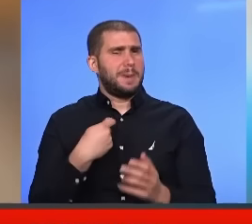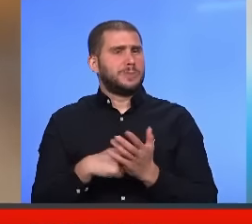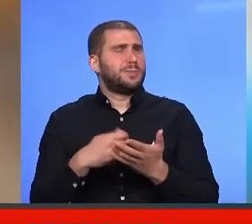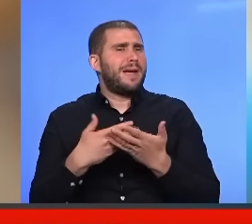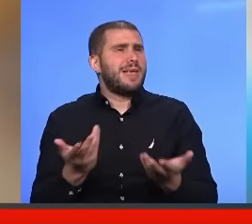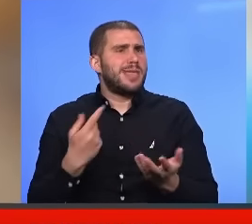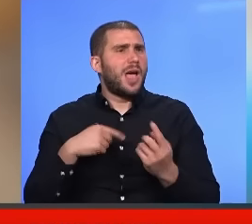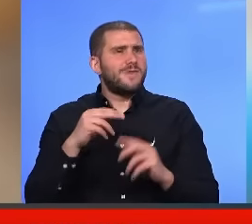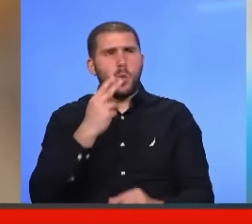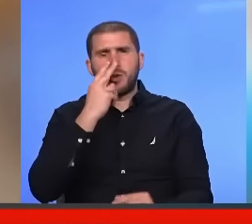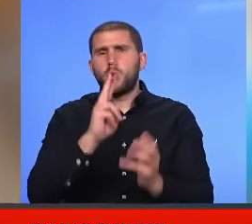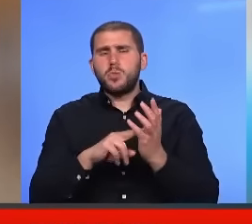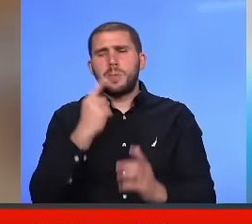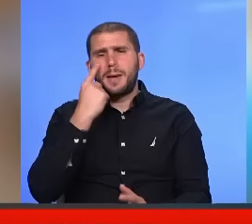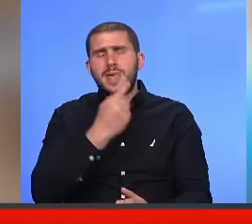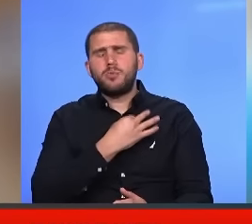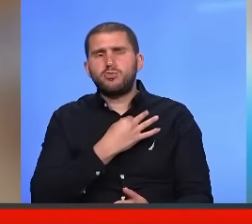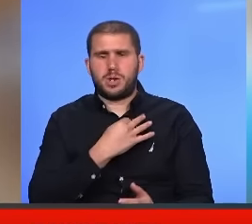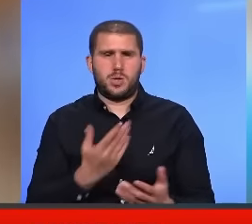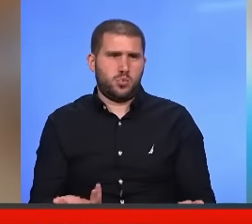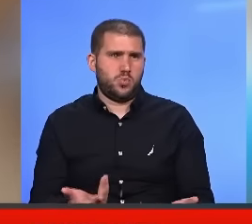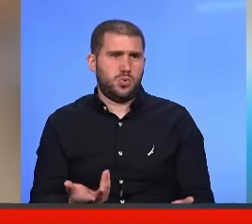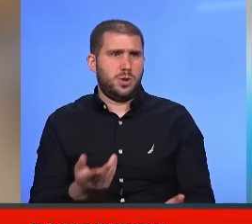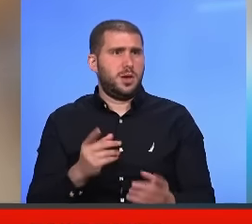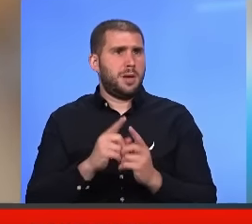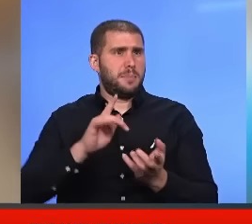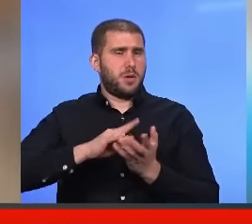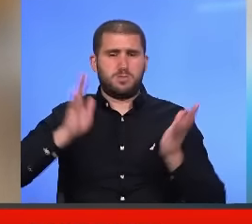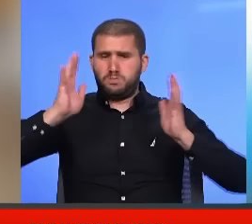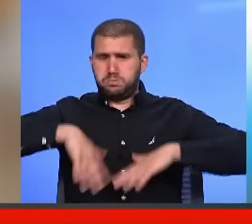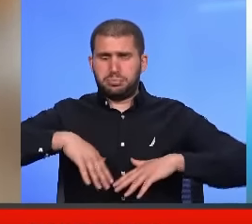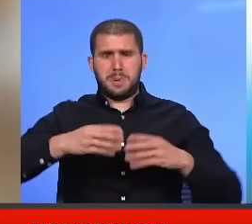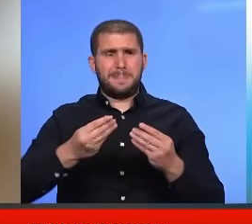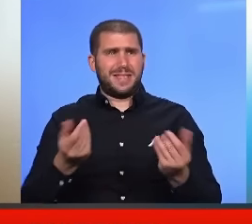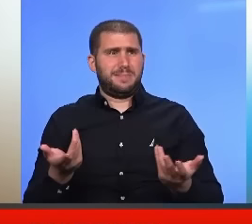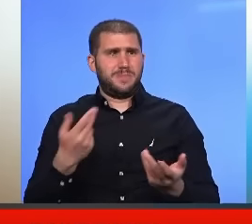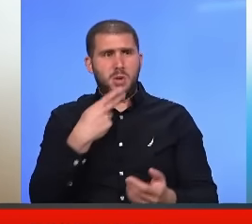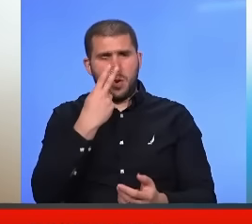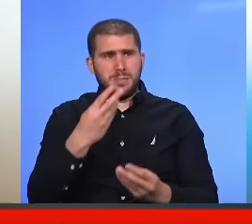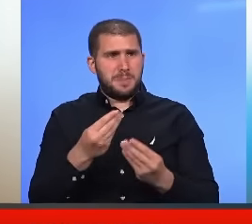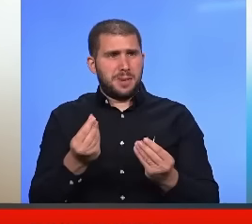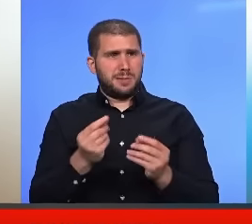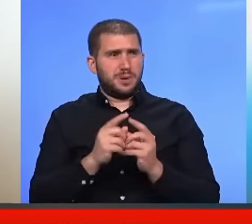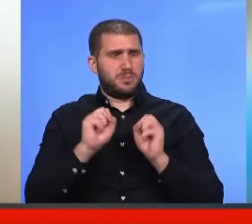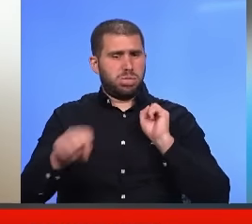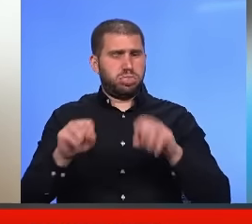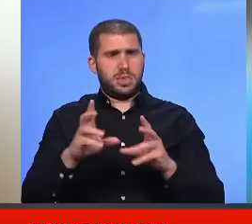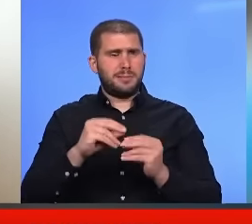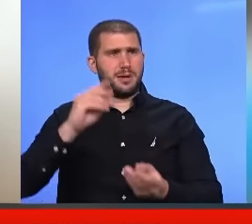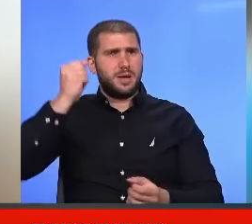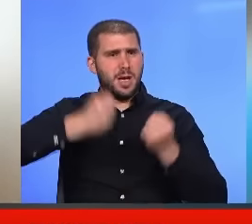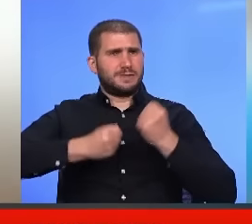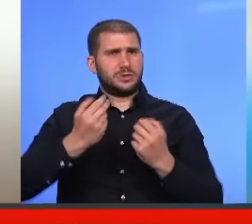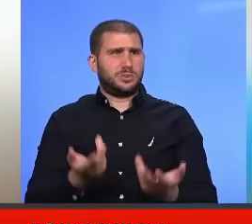אנחנו אפילו ראינו תמונות בעיניים שלנו שפשוט המקום קרס עם הבדים, כן. ורואים את הבדים שם זרוקים ככה עם